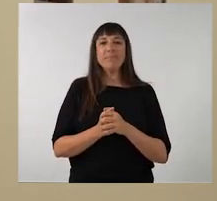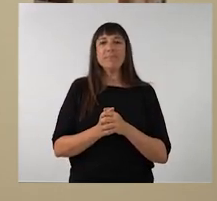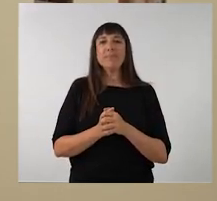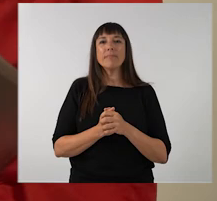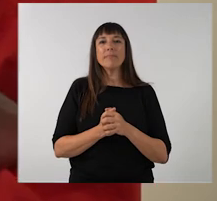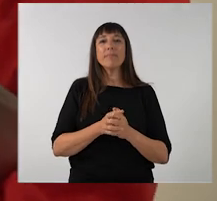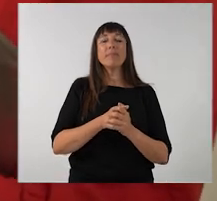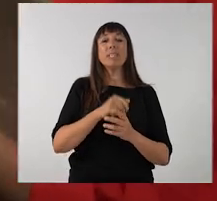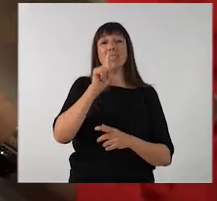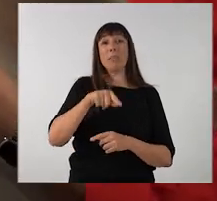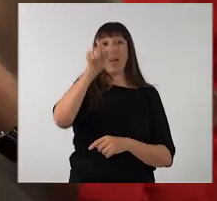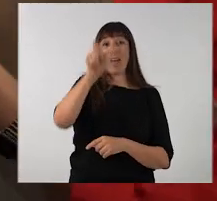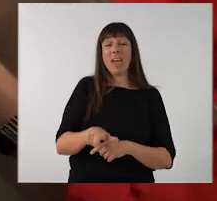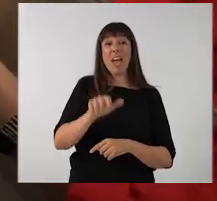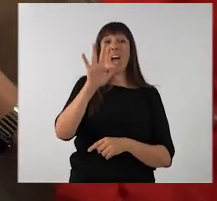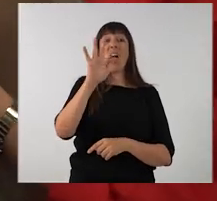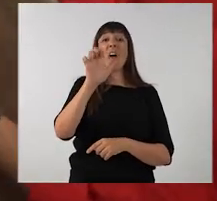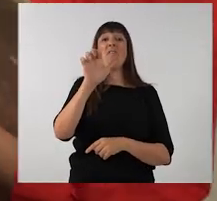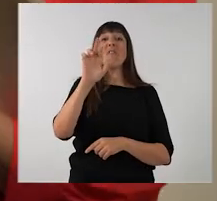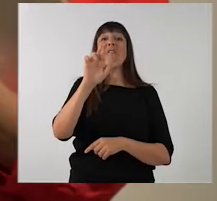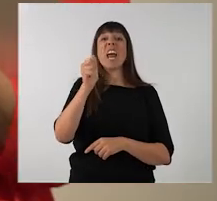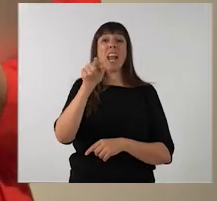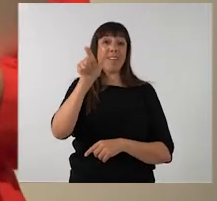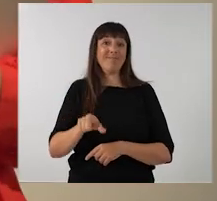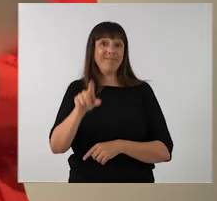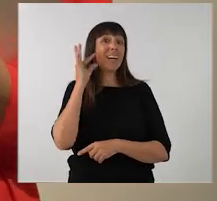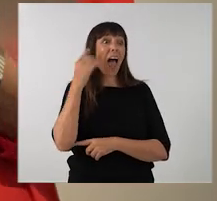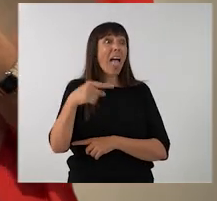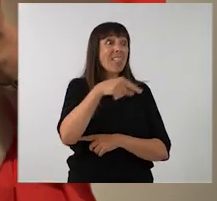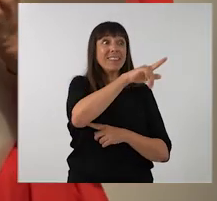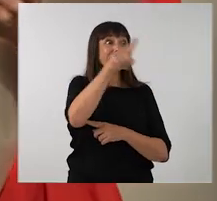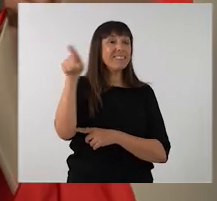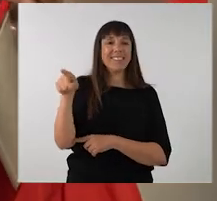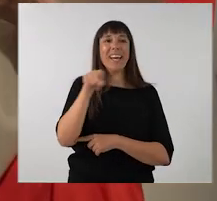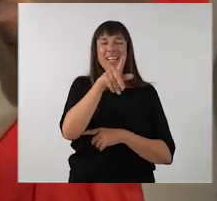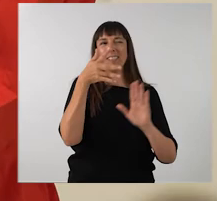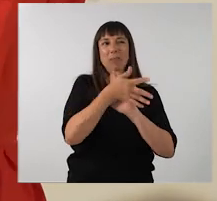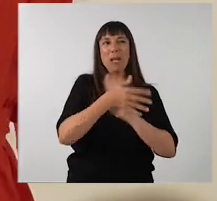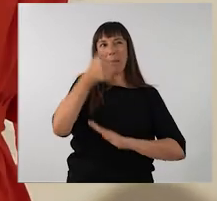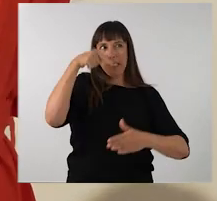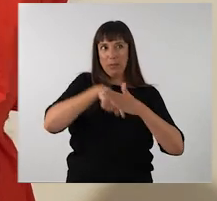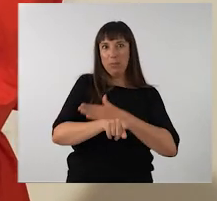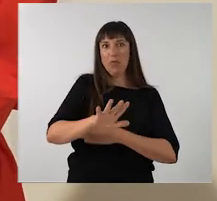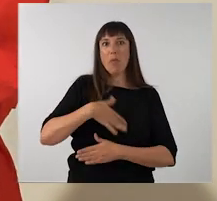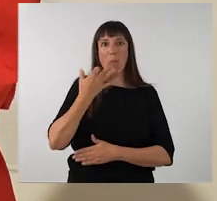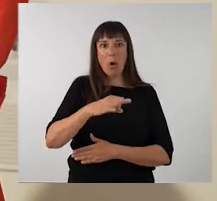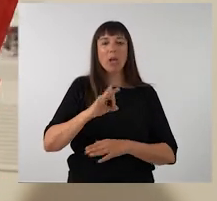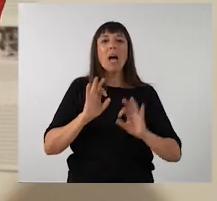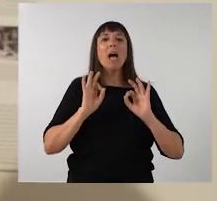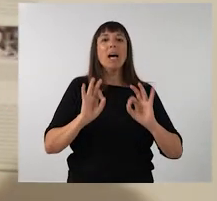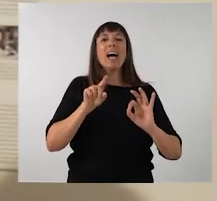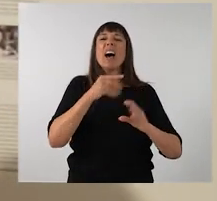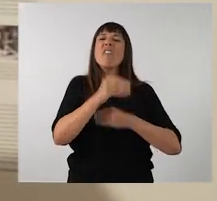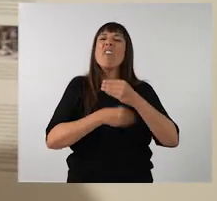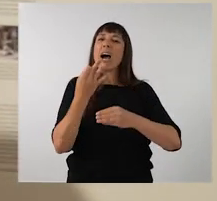més fixes. Doncs. El que va fer Raquel Friera, que està per aquí, i ella de fet us pot fer una explicació doncs, més en